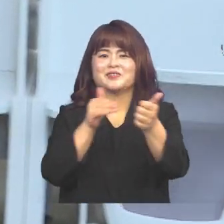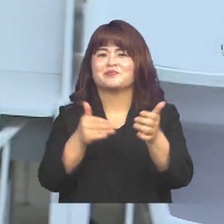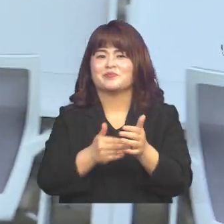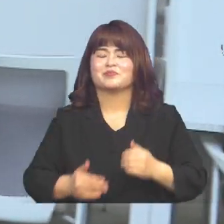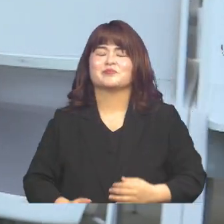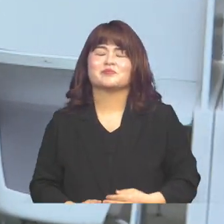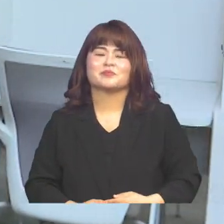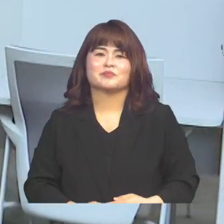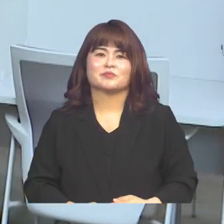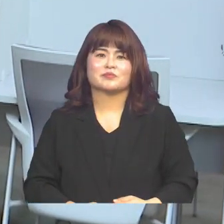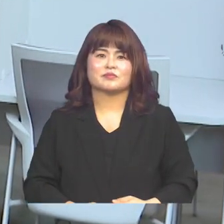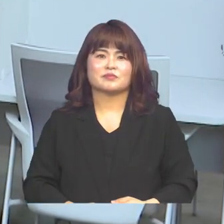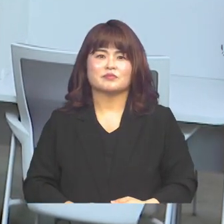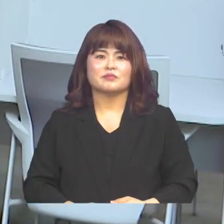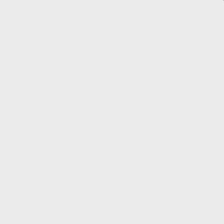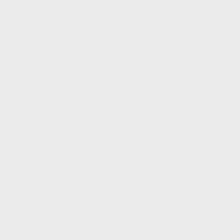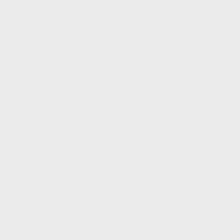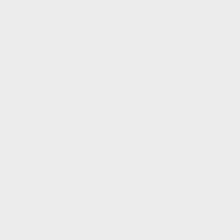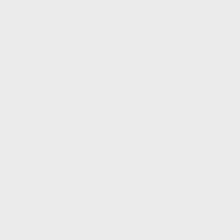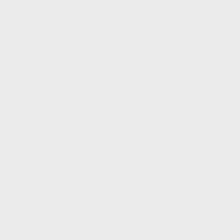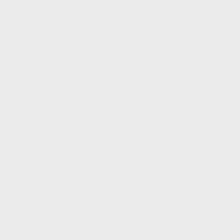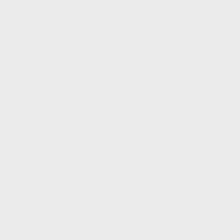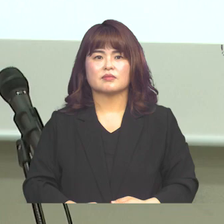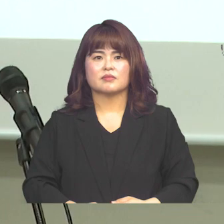있도록 지원했습니다.